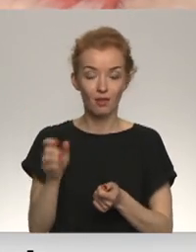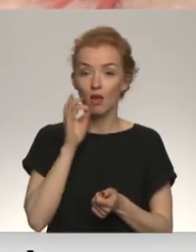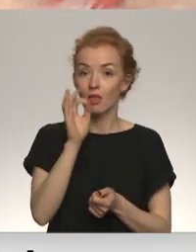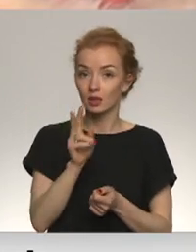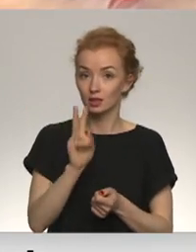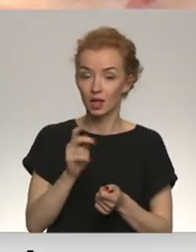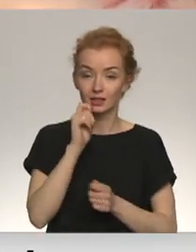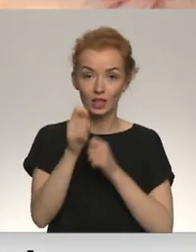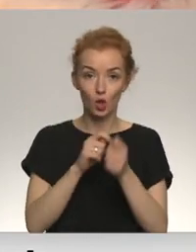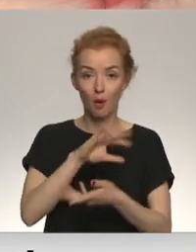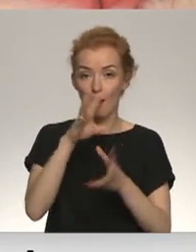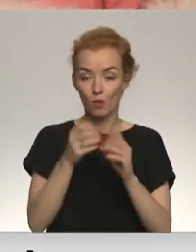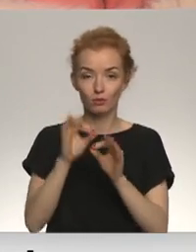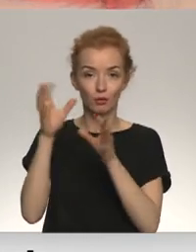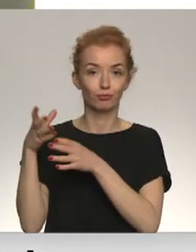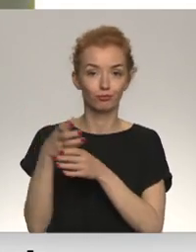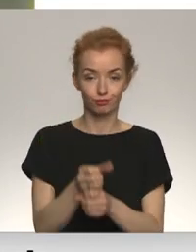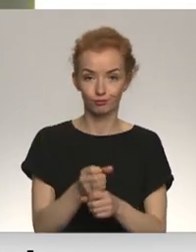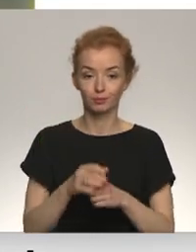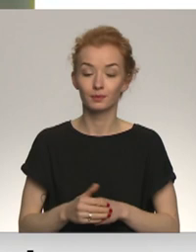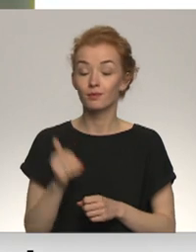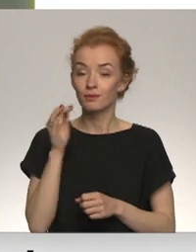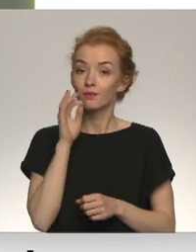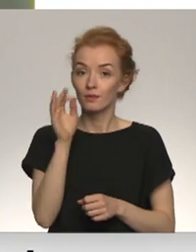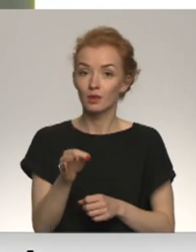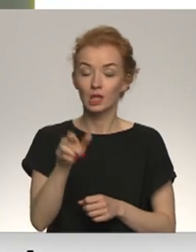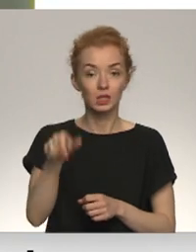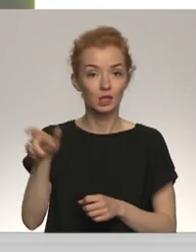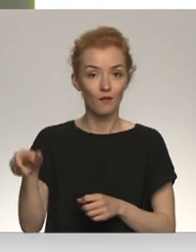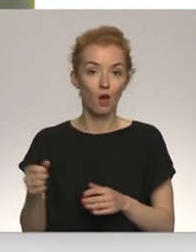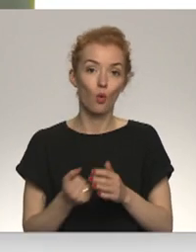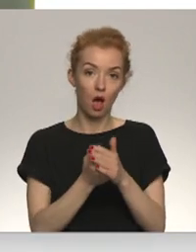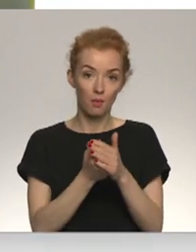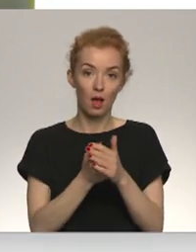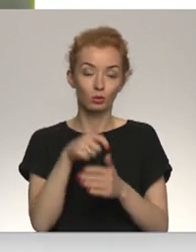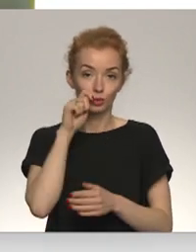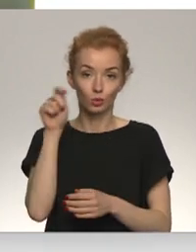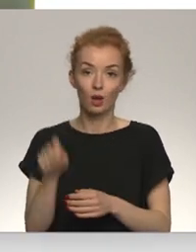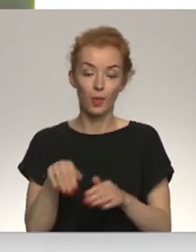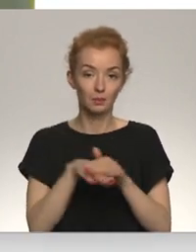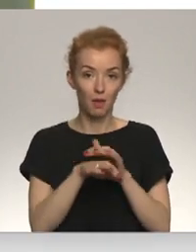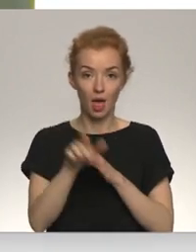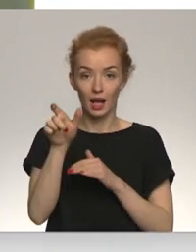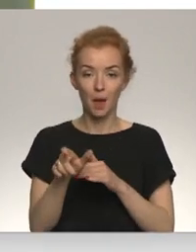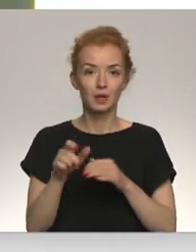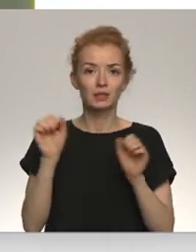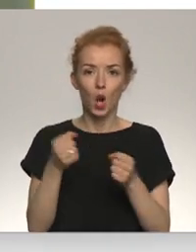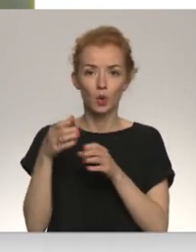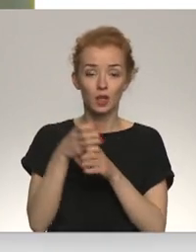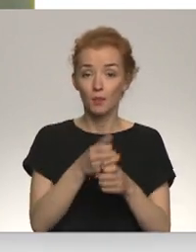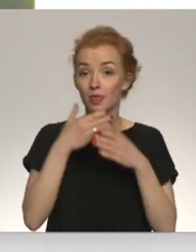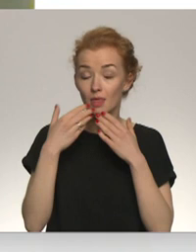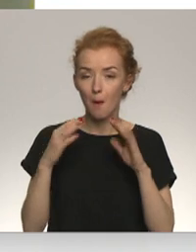ziedojumu apjoms samazinoties. Es teiktu, ka cilvēku atbalsts Ukrainas bēgļiem nav samazinājies, bet